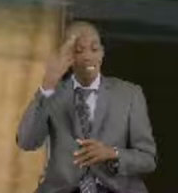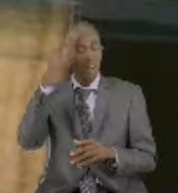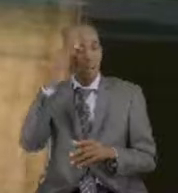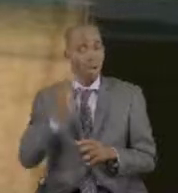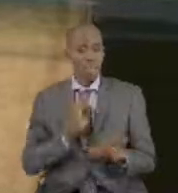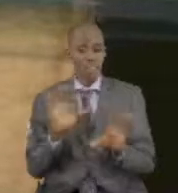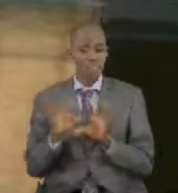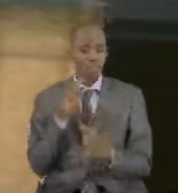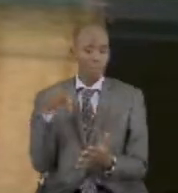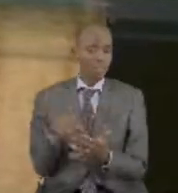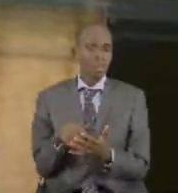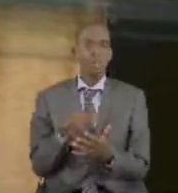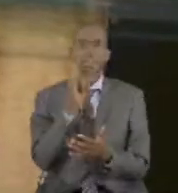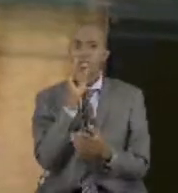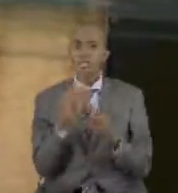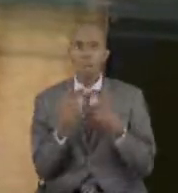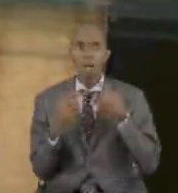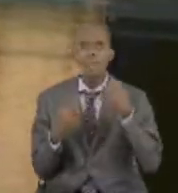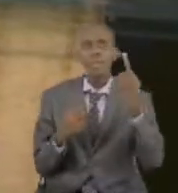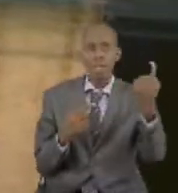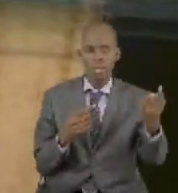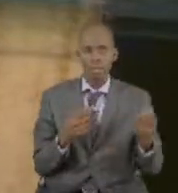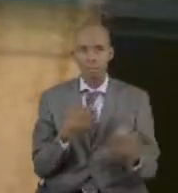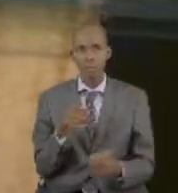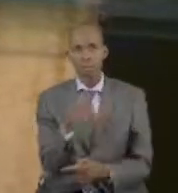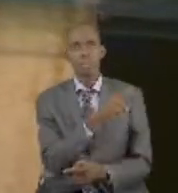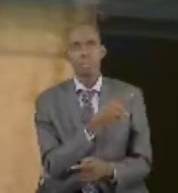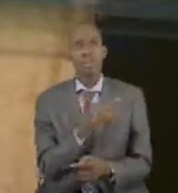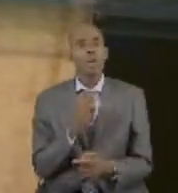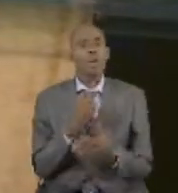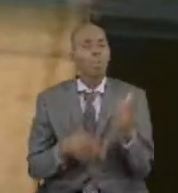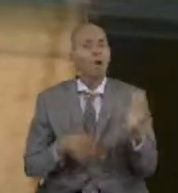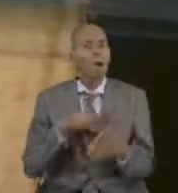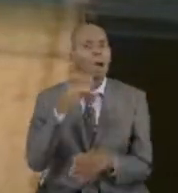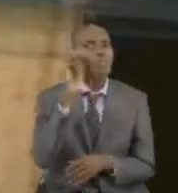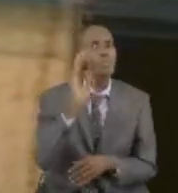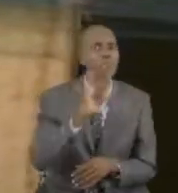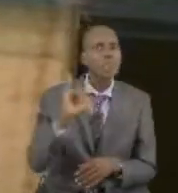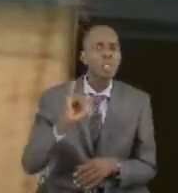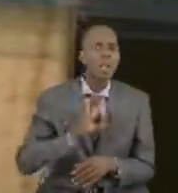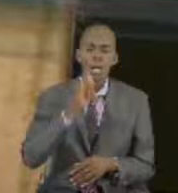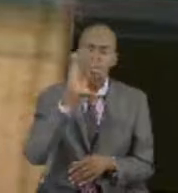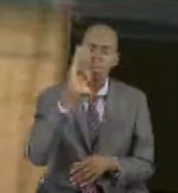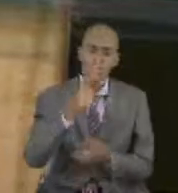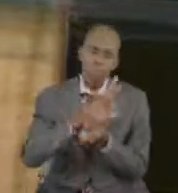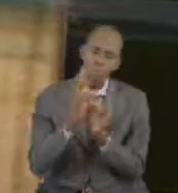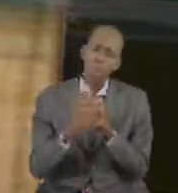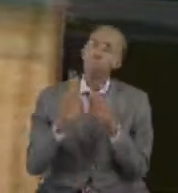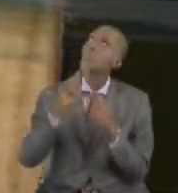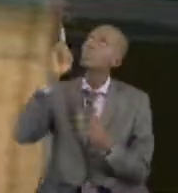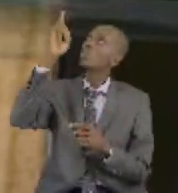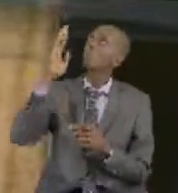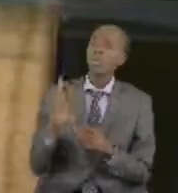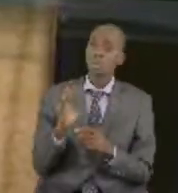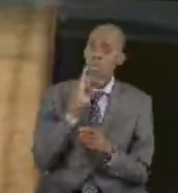fait, c'est pour leur expliquer. Voici ce que je prêche. Je prêche la repentance envers Dieu. Est-ce que c'est bien? Je prêche la foi